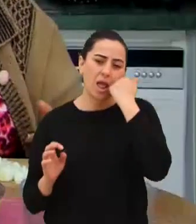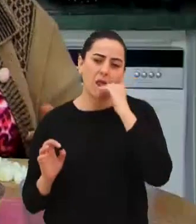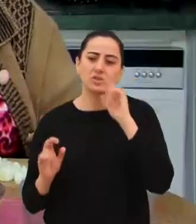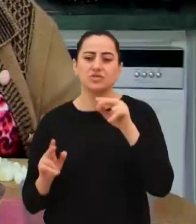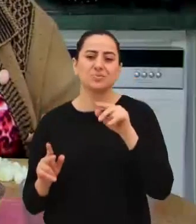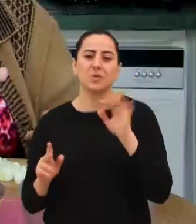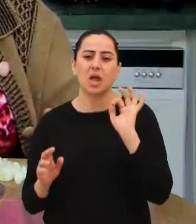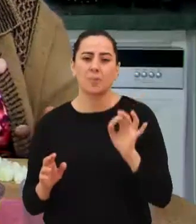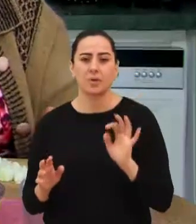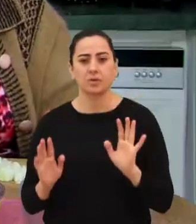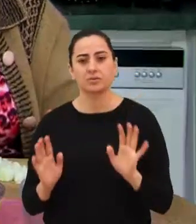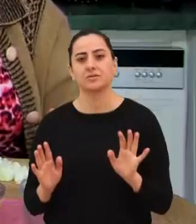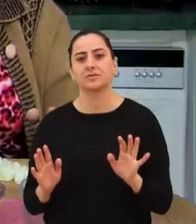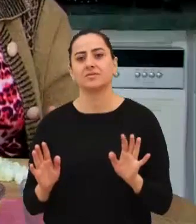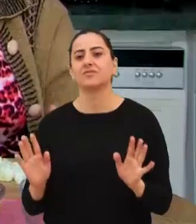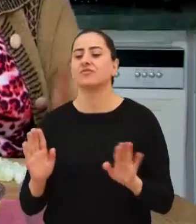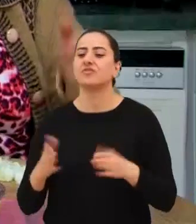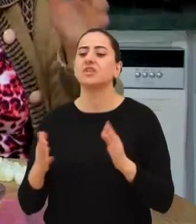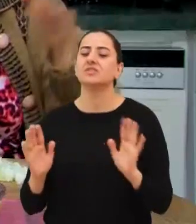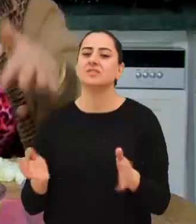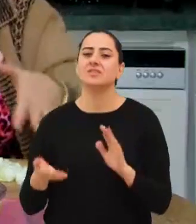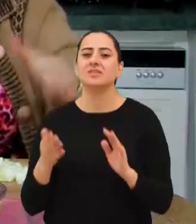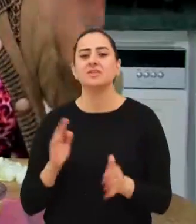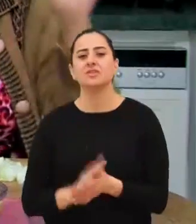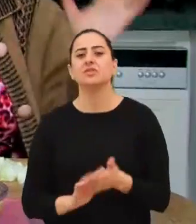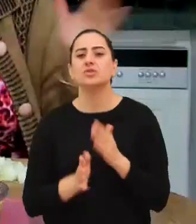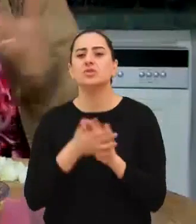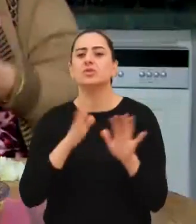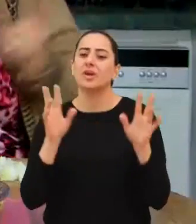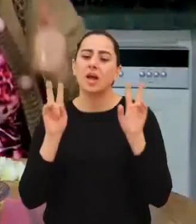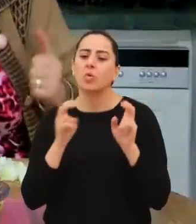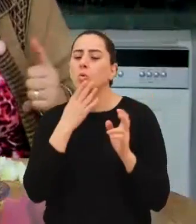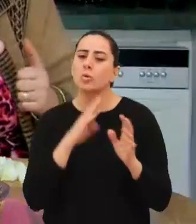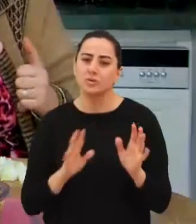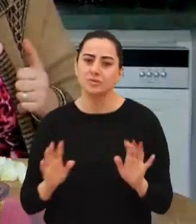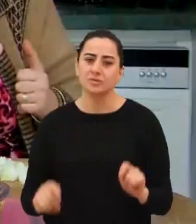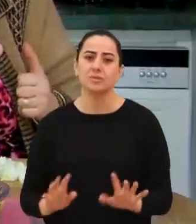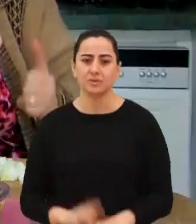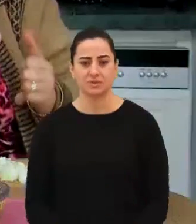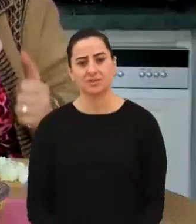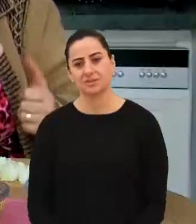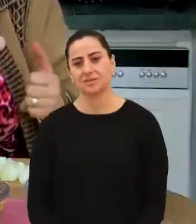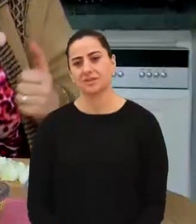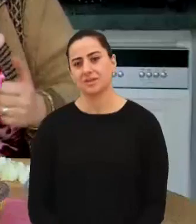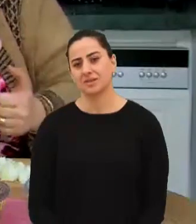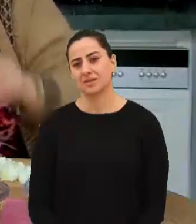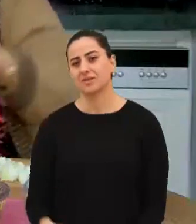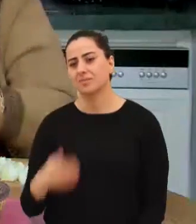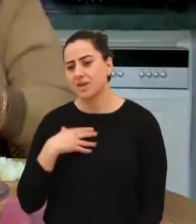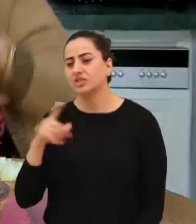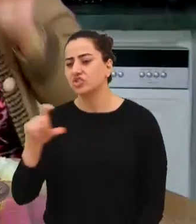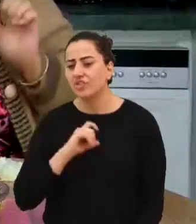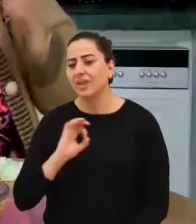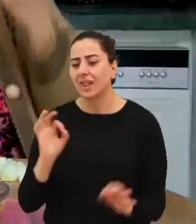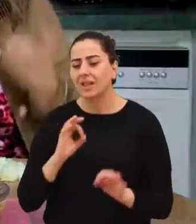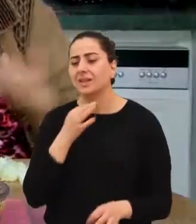misali yani var ya o hikaye. Aman yok vazgeçtim o hikayeye hiç girmeyelim zaten biz çıkamayız değil mi onun işin içinde. Zaten ben alacağım cevabı aldım